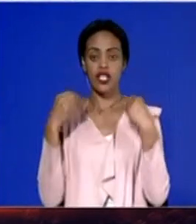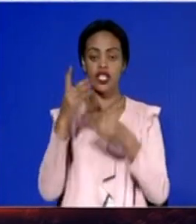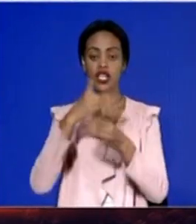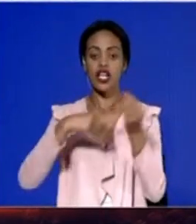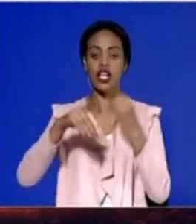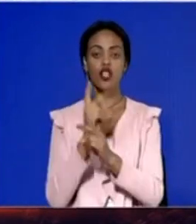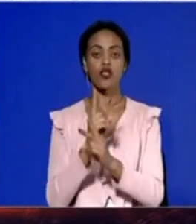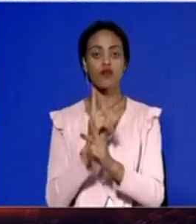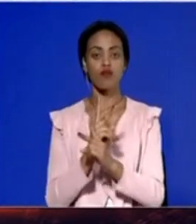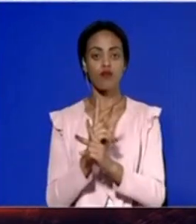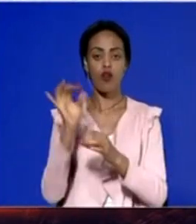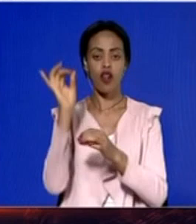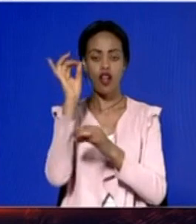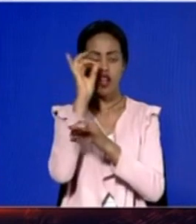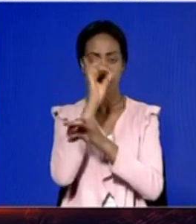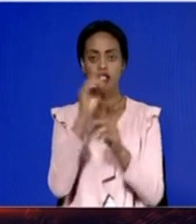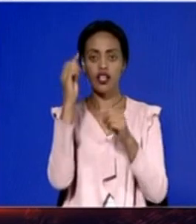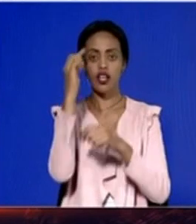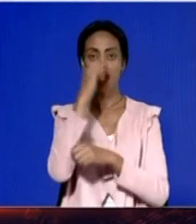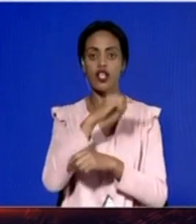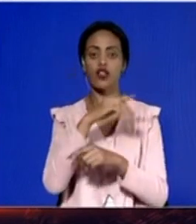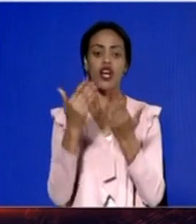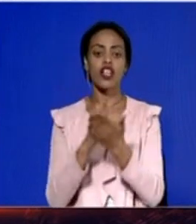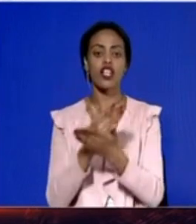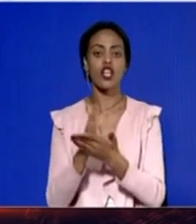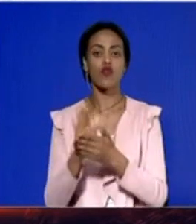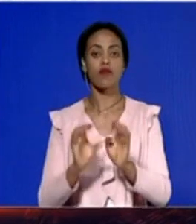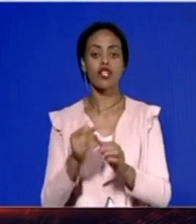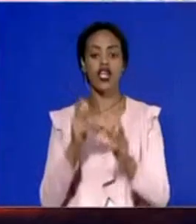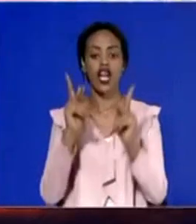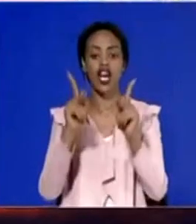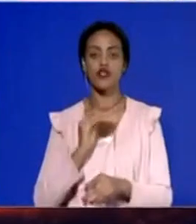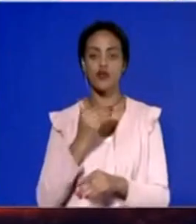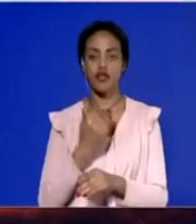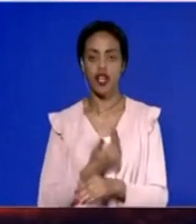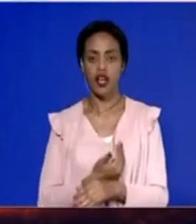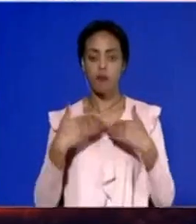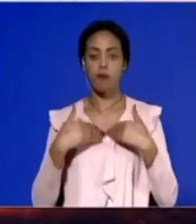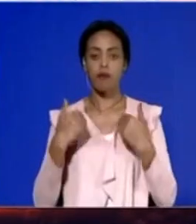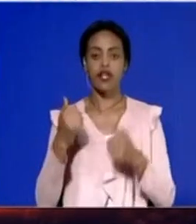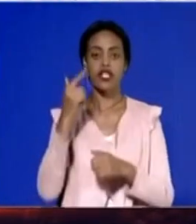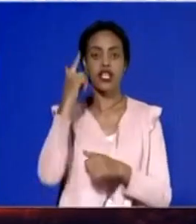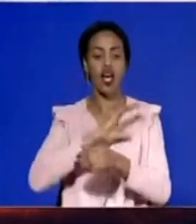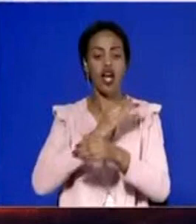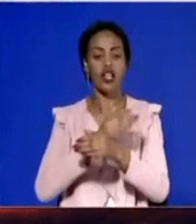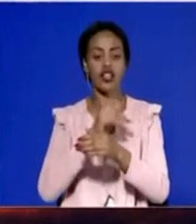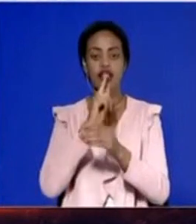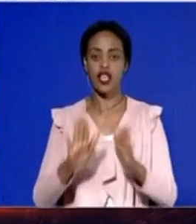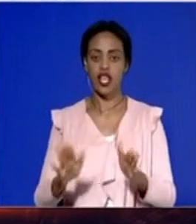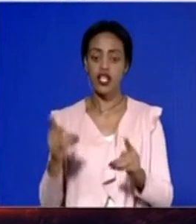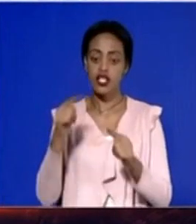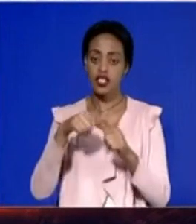ንምሕላው ለይትን ቀትርን ኩሉ ዓይነት ተሳትፎ ትገብር ዘለኻ ህዝብና መንእሰይ ትግራይን ሓይልታት ፀጥታን ክሳብ